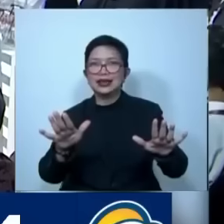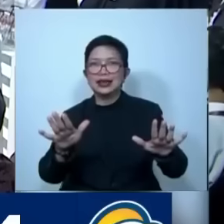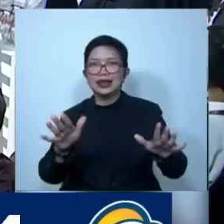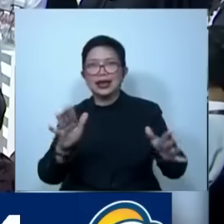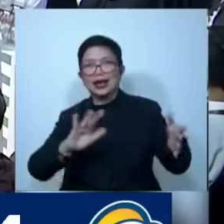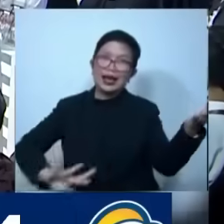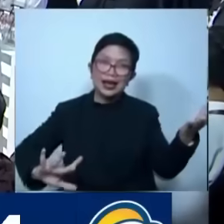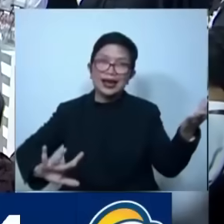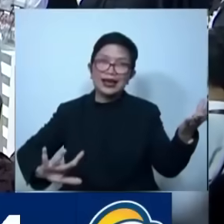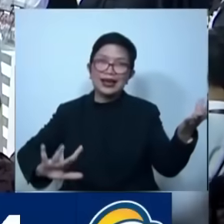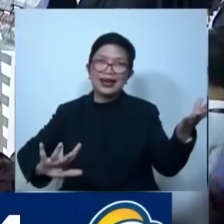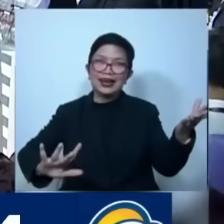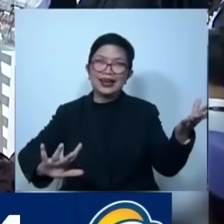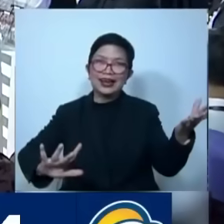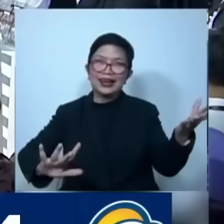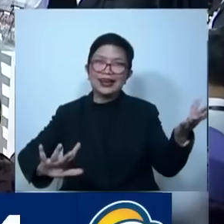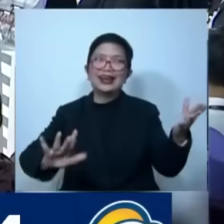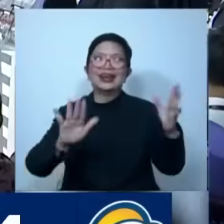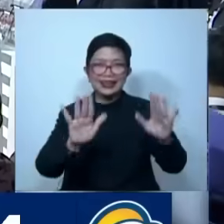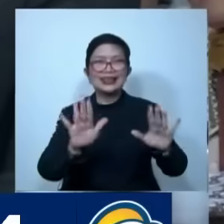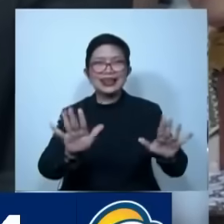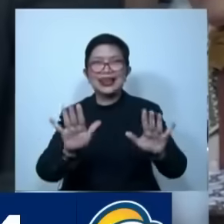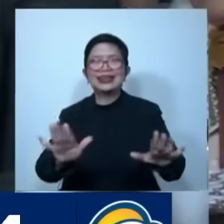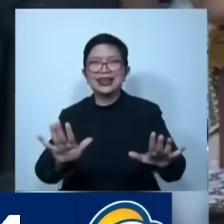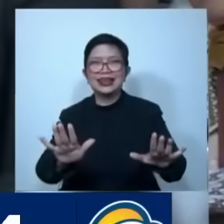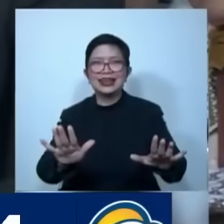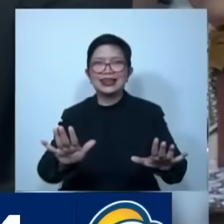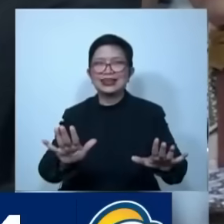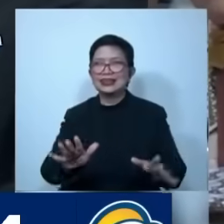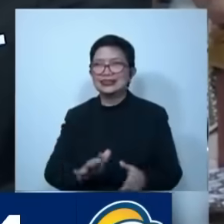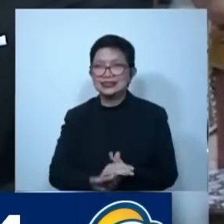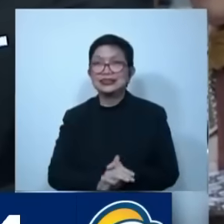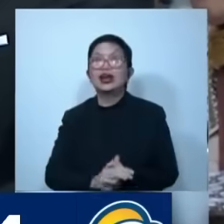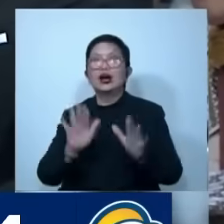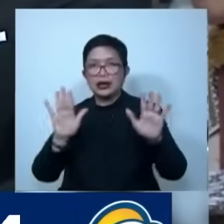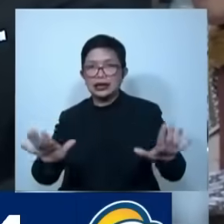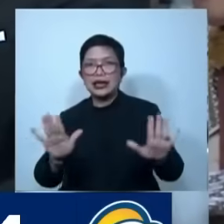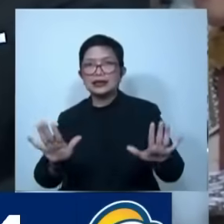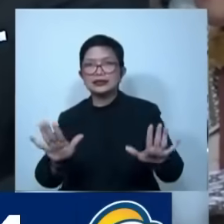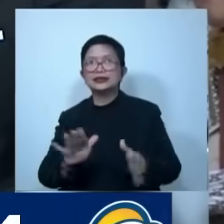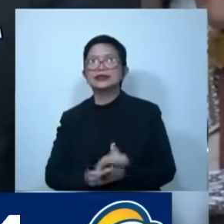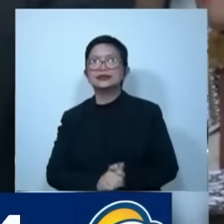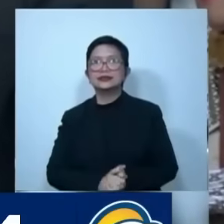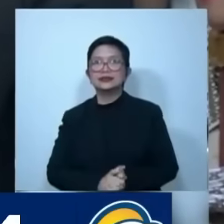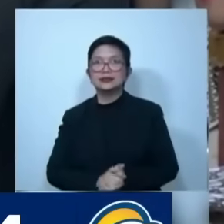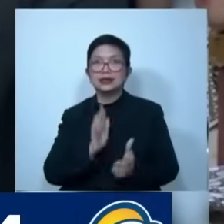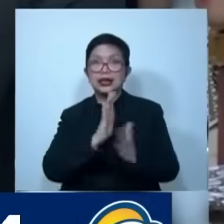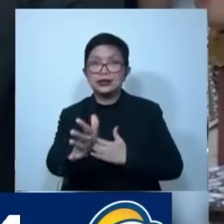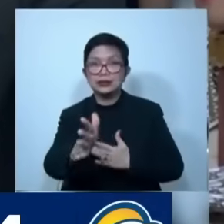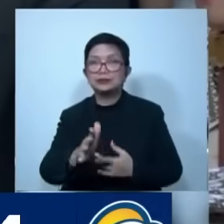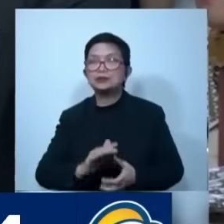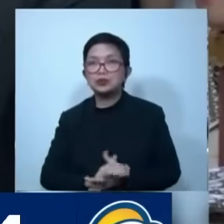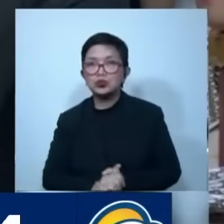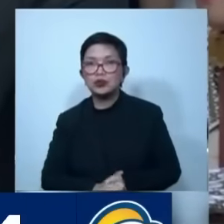pendukung kami mohon untuk tenang para pendukung para pendukung baik Harap tenang kita akan lanjutkan dialog